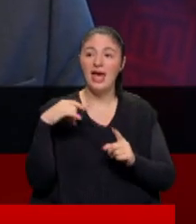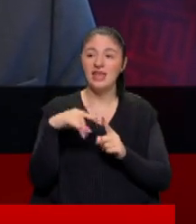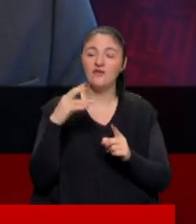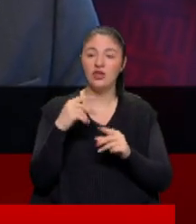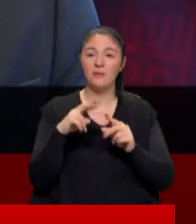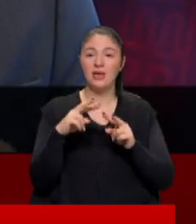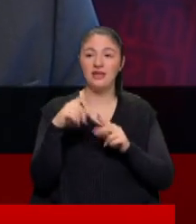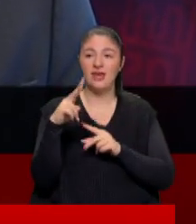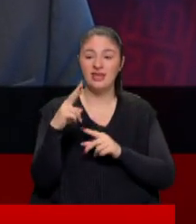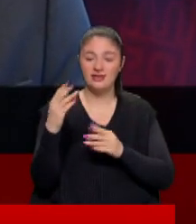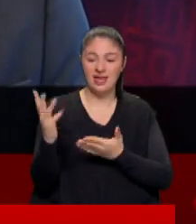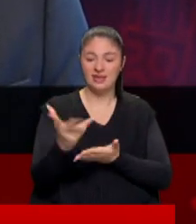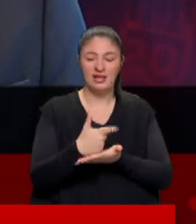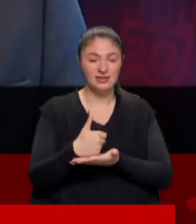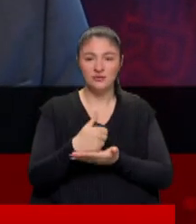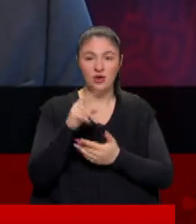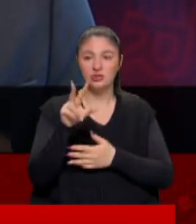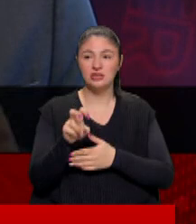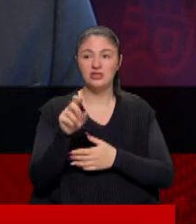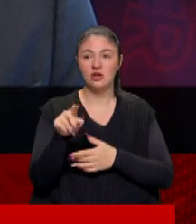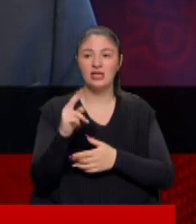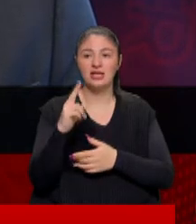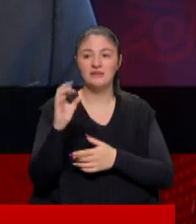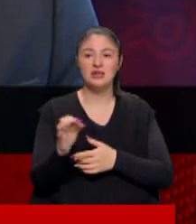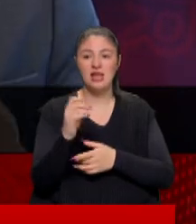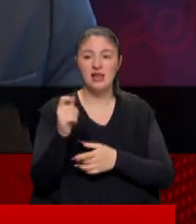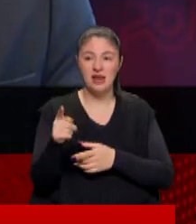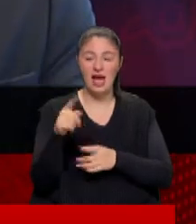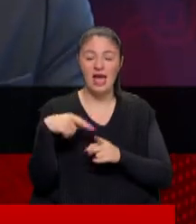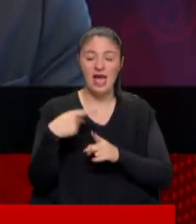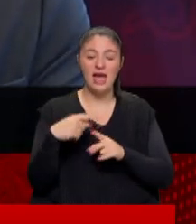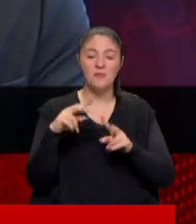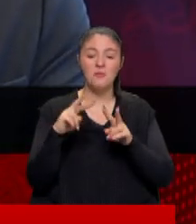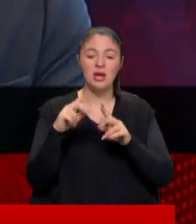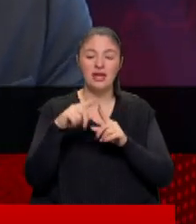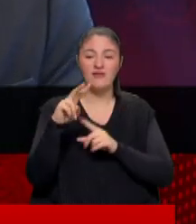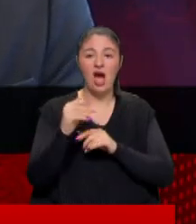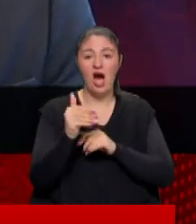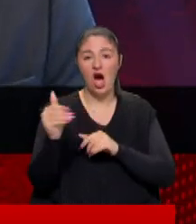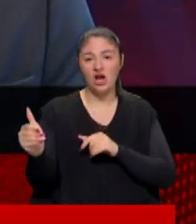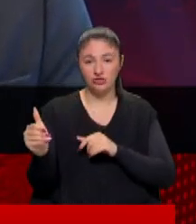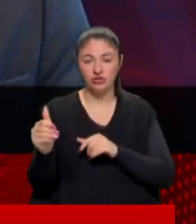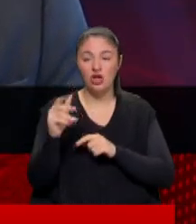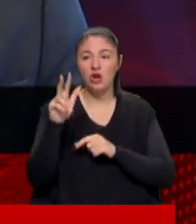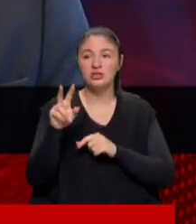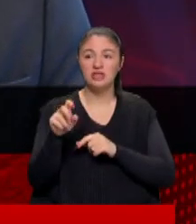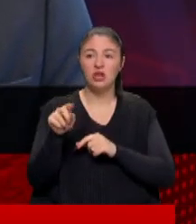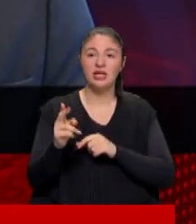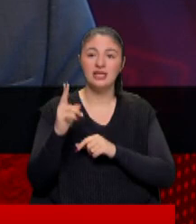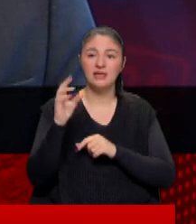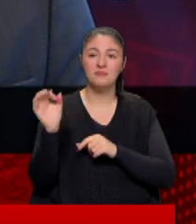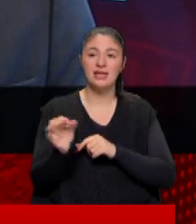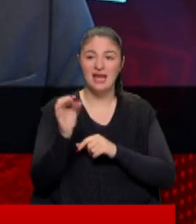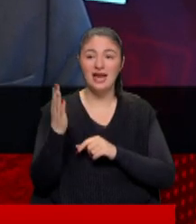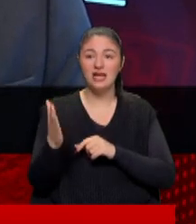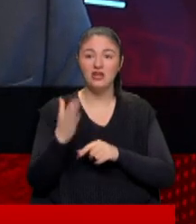hedeflenen, MTV'den hedeflenen gelir 38.7 milyar liraydı. Ek motorlu taşıtlar vergisi hariç. 38.7